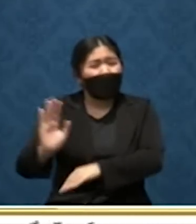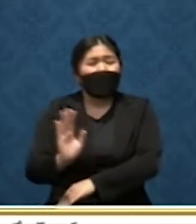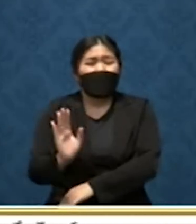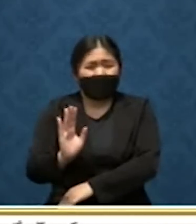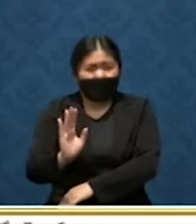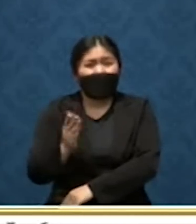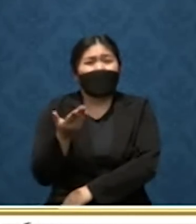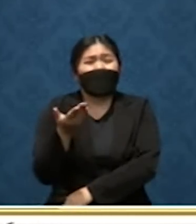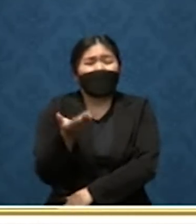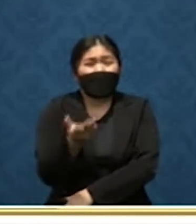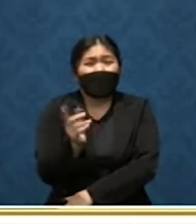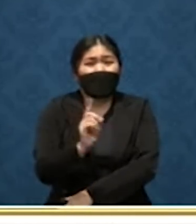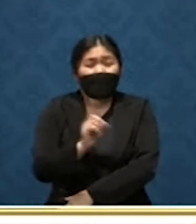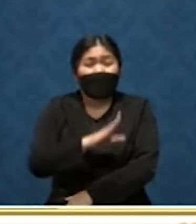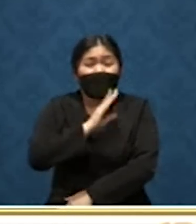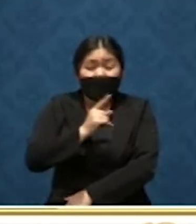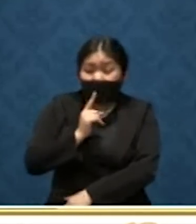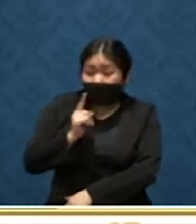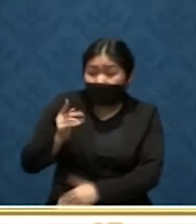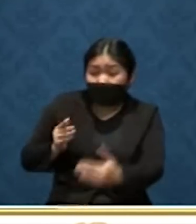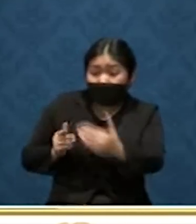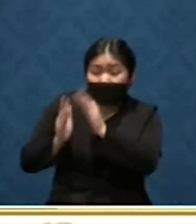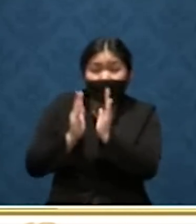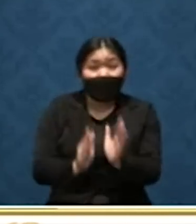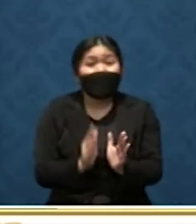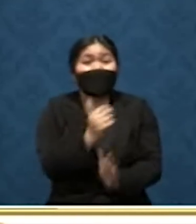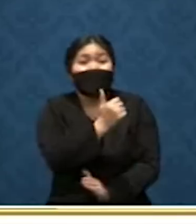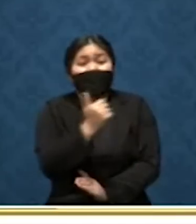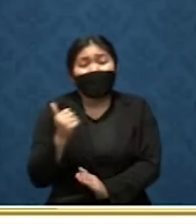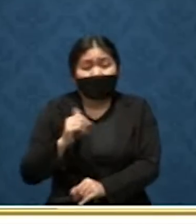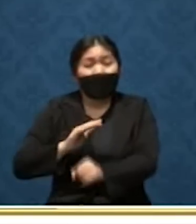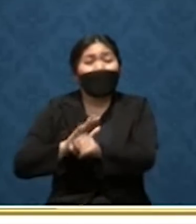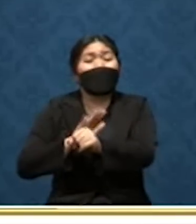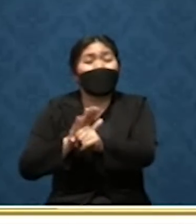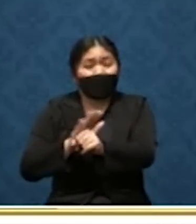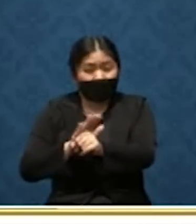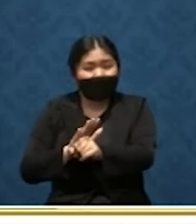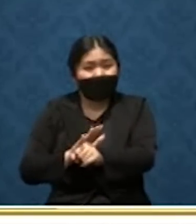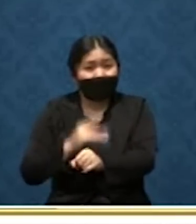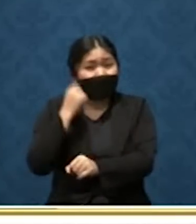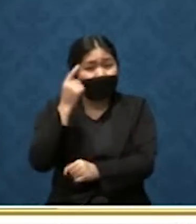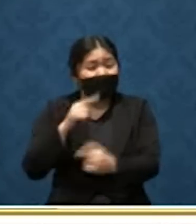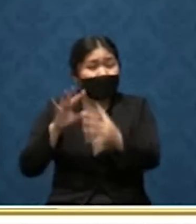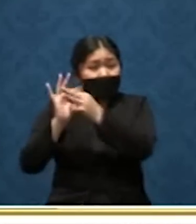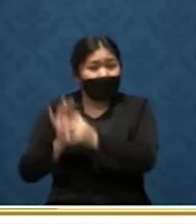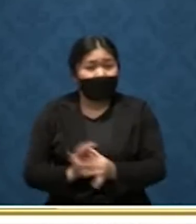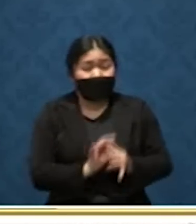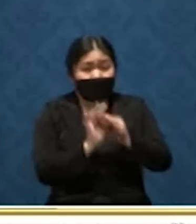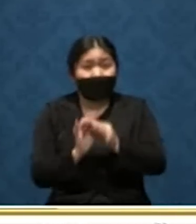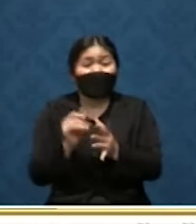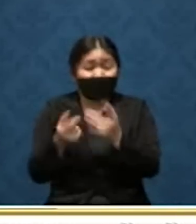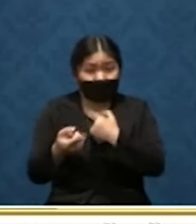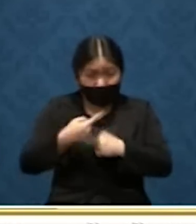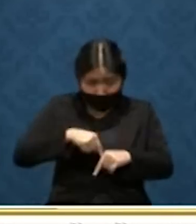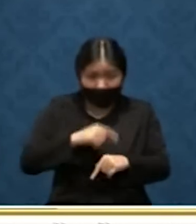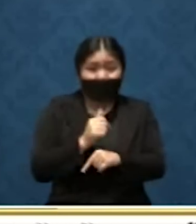ถ้าท่านจะไปผ้าตภ aceptถึงบุคคลอื่น gaining็พอประมาณที่จะให้เข้ใจโยงถึงกันได้และรีบกลบเข้